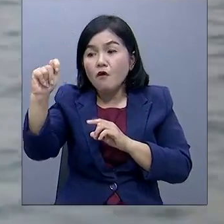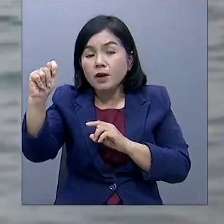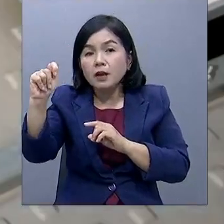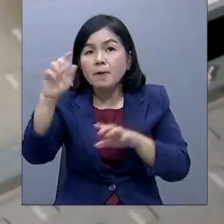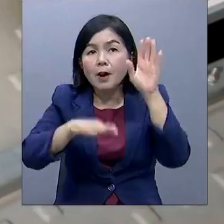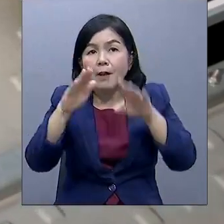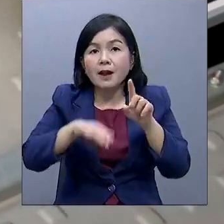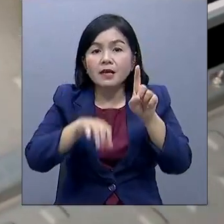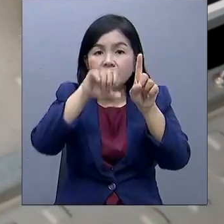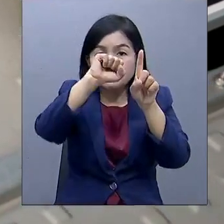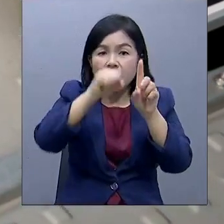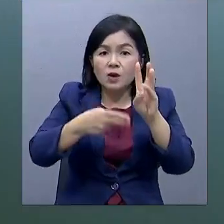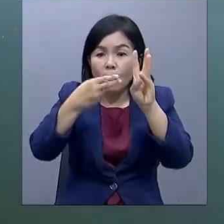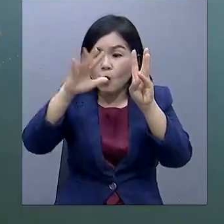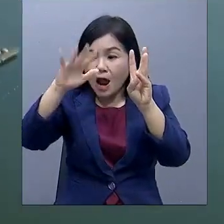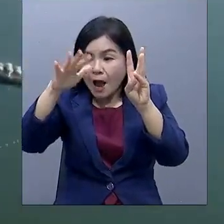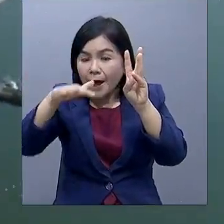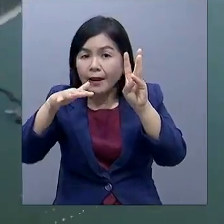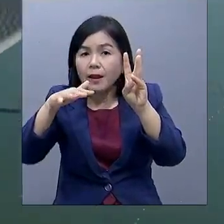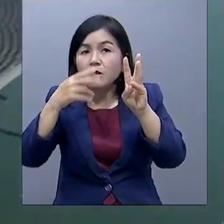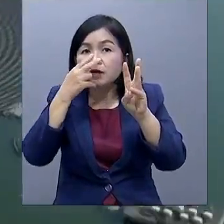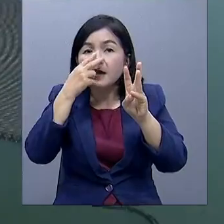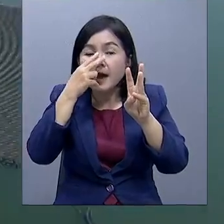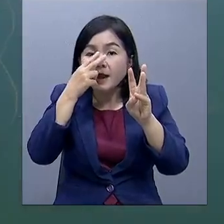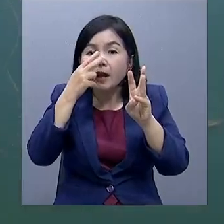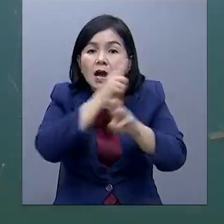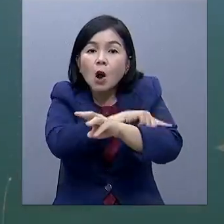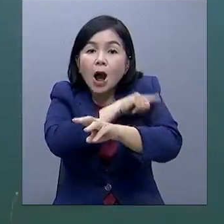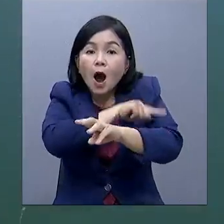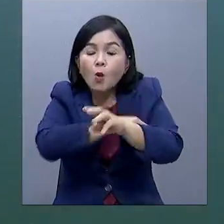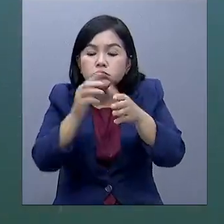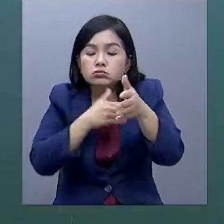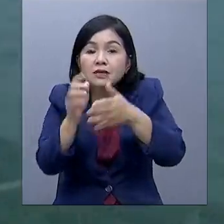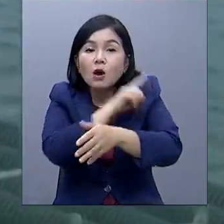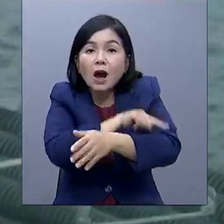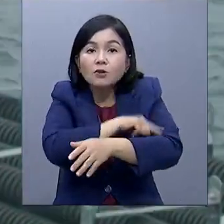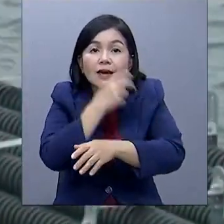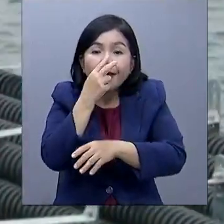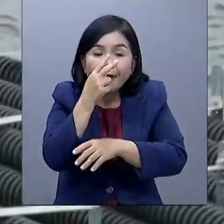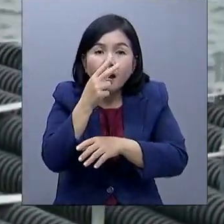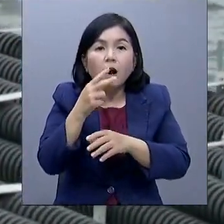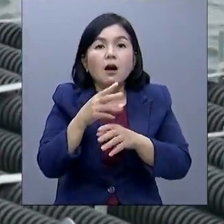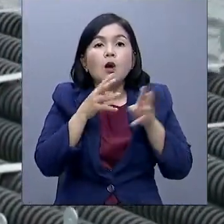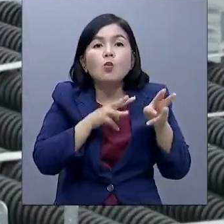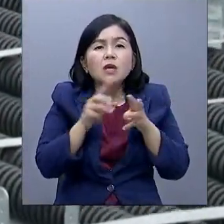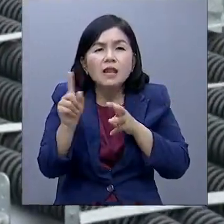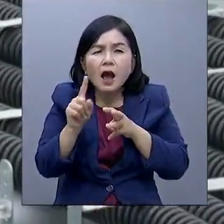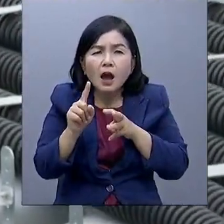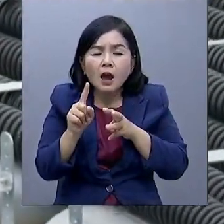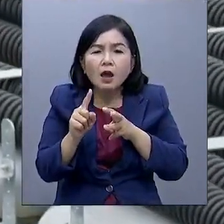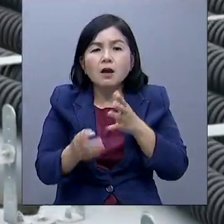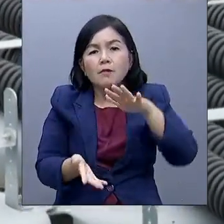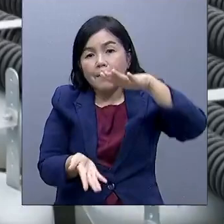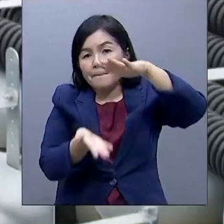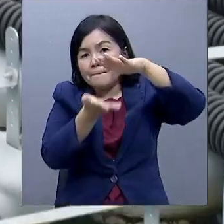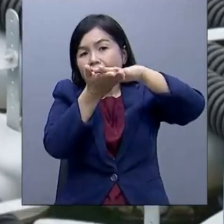ณ 165,000 กว่าโฟลด์นะโฟลด์ที่เห็นสีเทาๆเนี่ยใช่ครับในการรองรับชุดแผงเนี่ยนะ